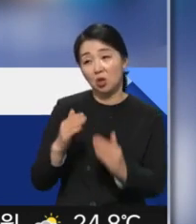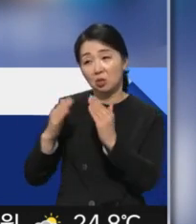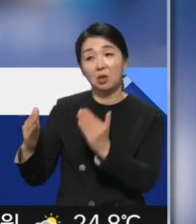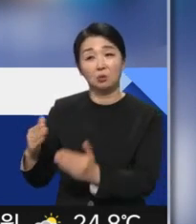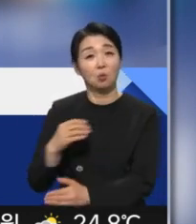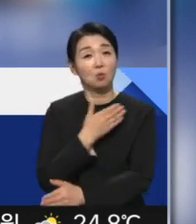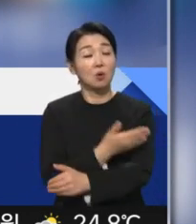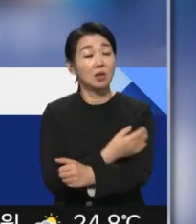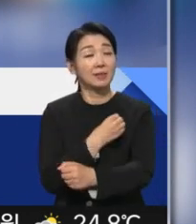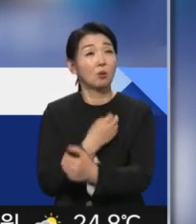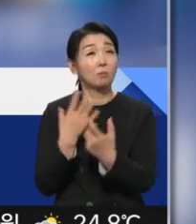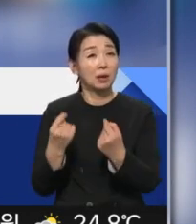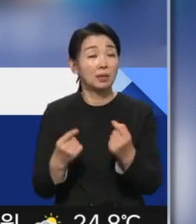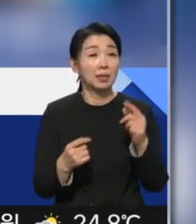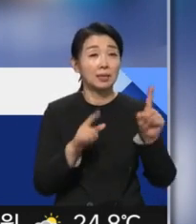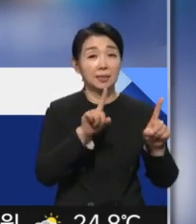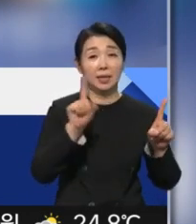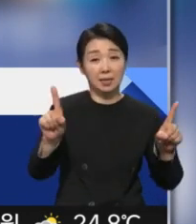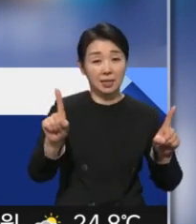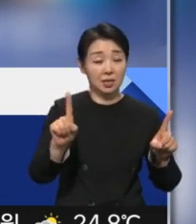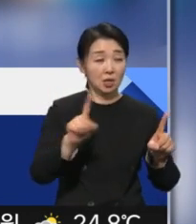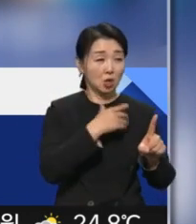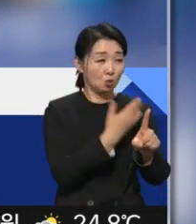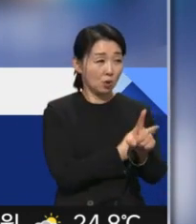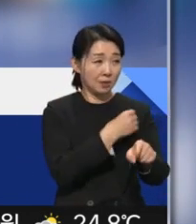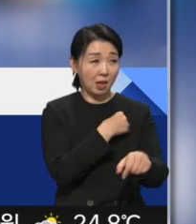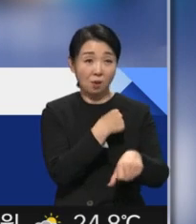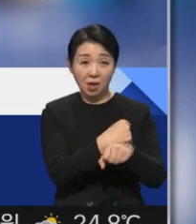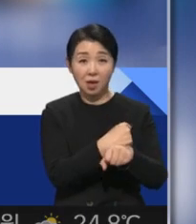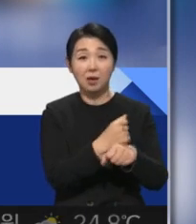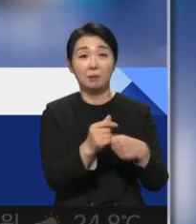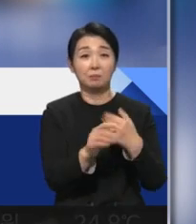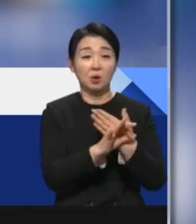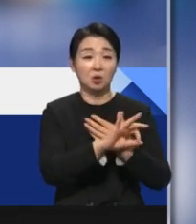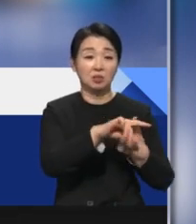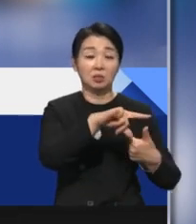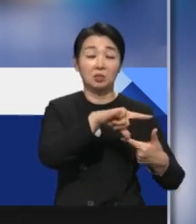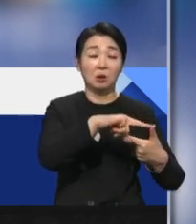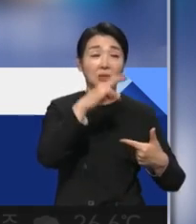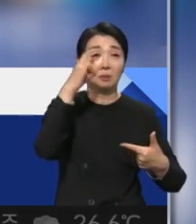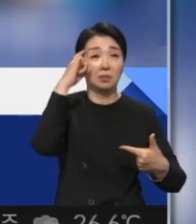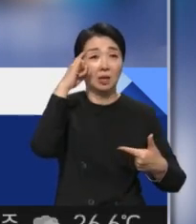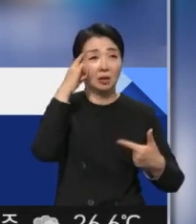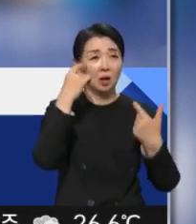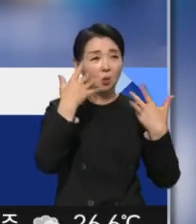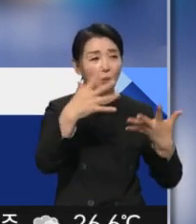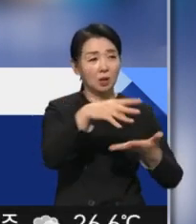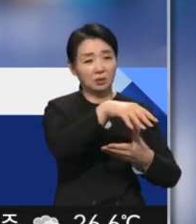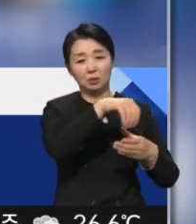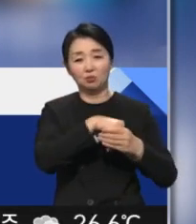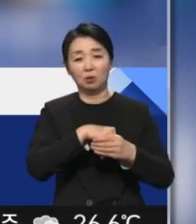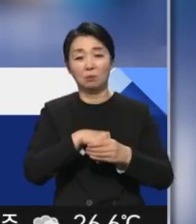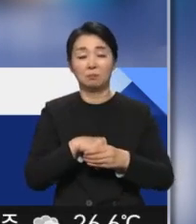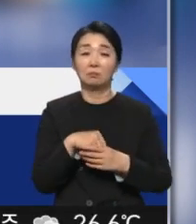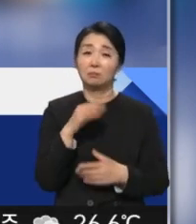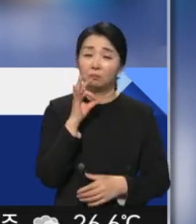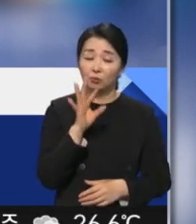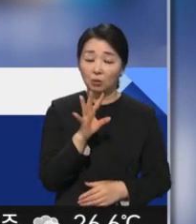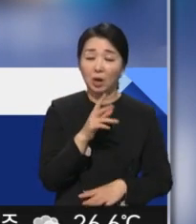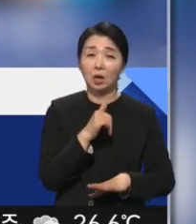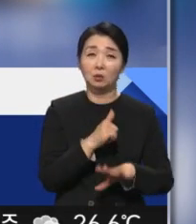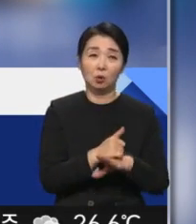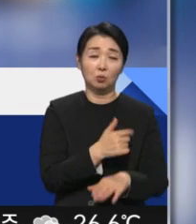그냥 1대1 권리당원으로 한다면 영남의 의견을 제대로 수렴할 수가 없다. 그래서